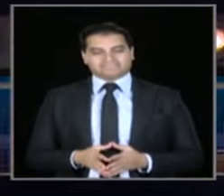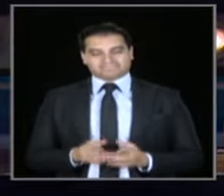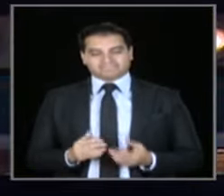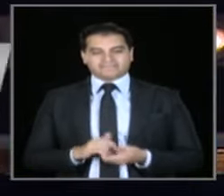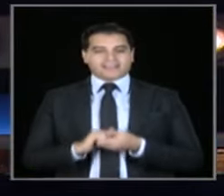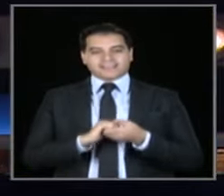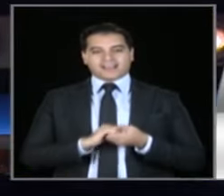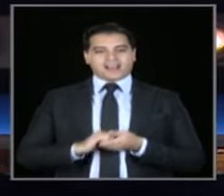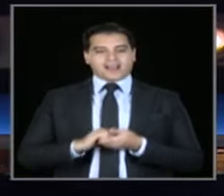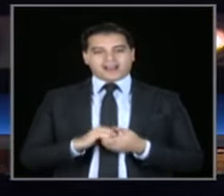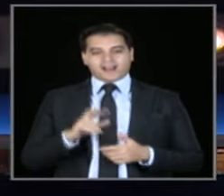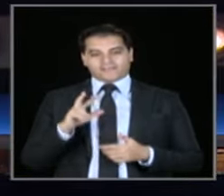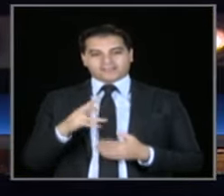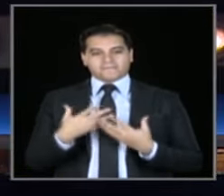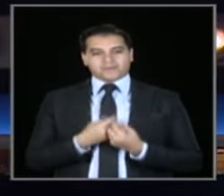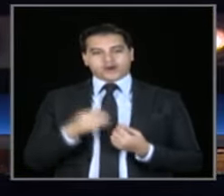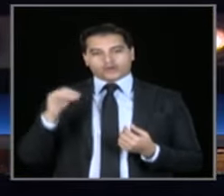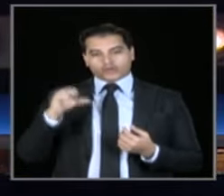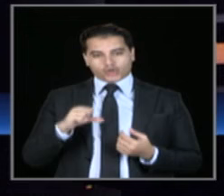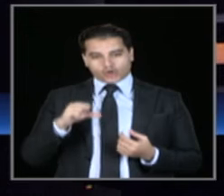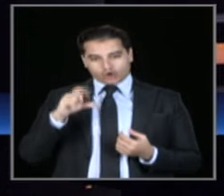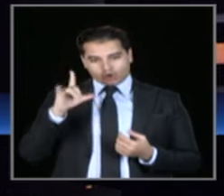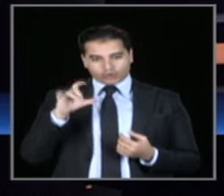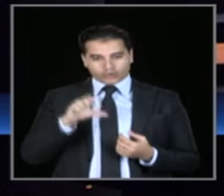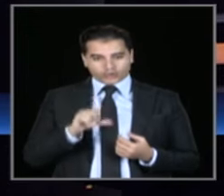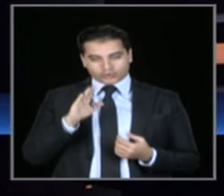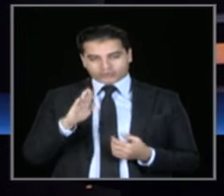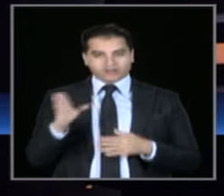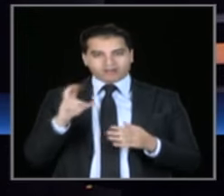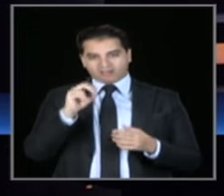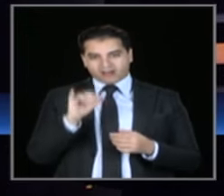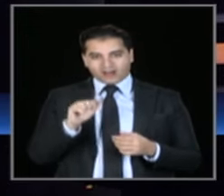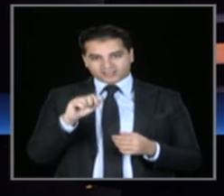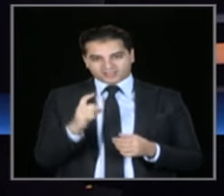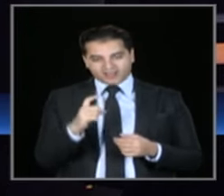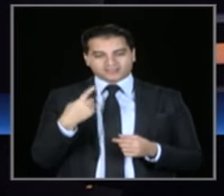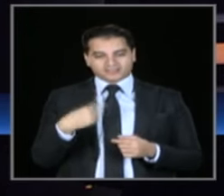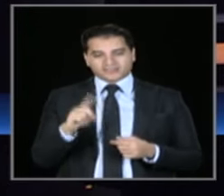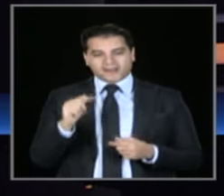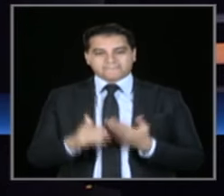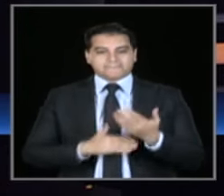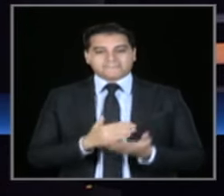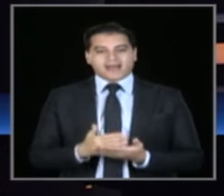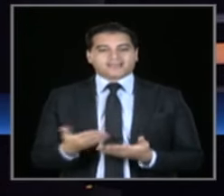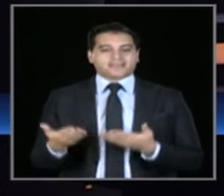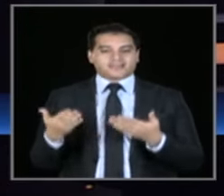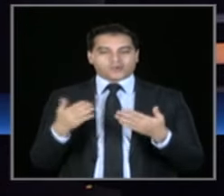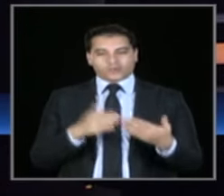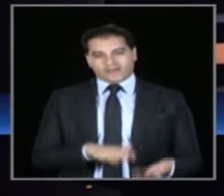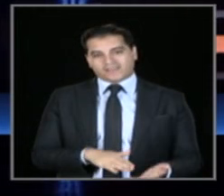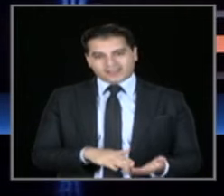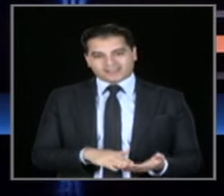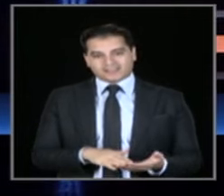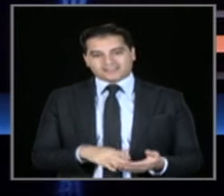التحالف كان بين يوليوس قيصر وبامبيوس الكبير. بعد وفاة كراسوس